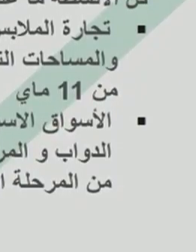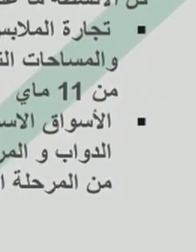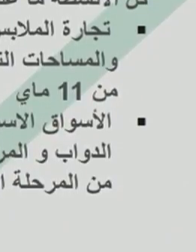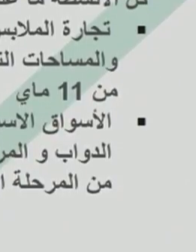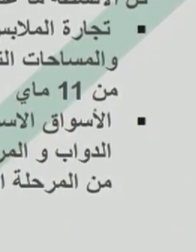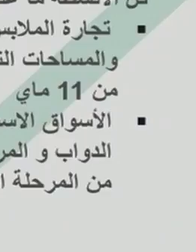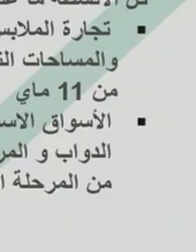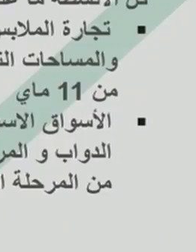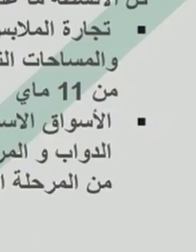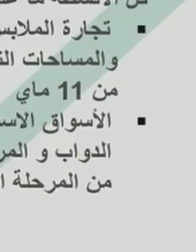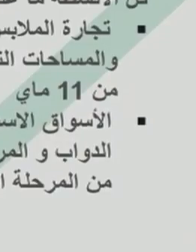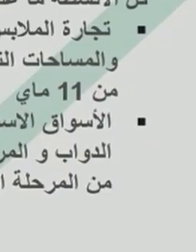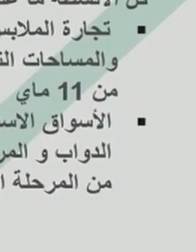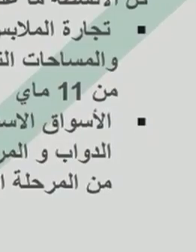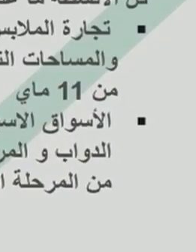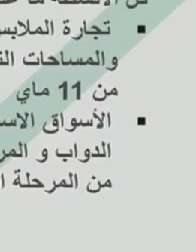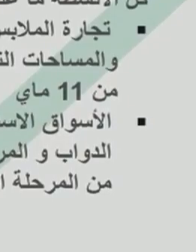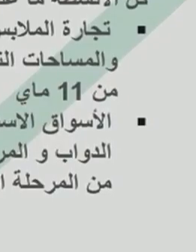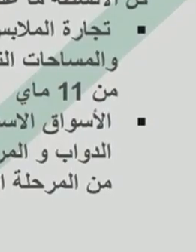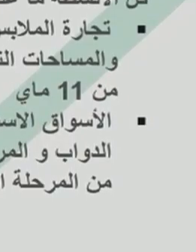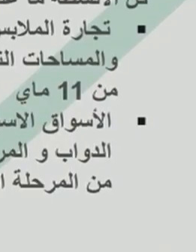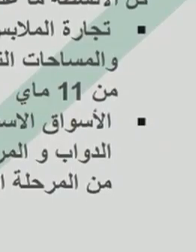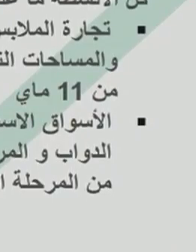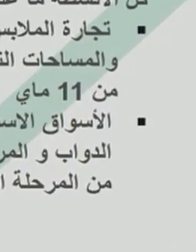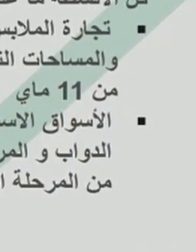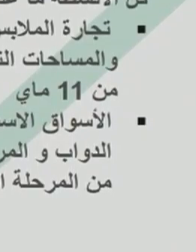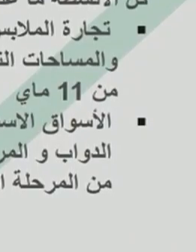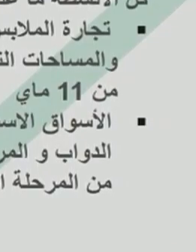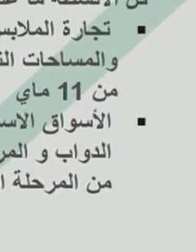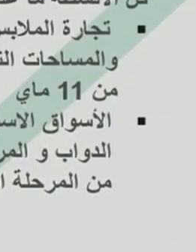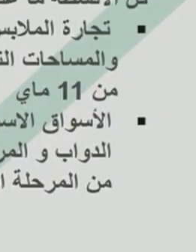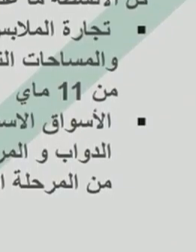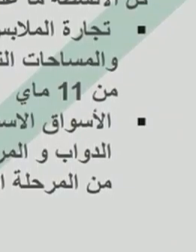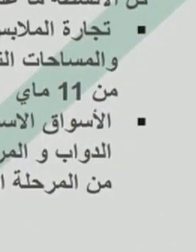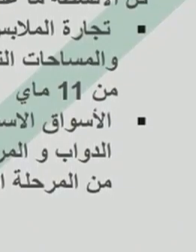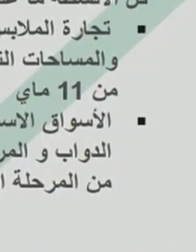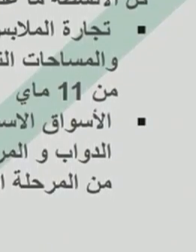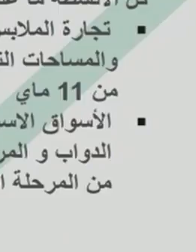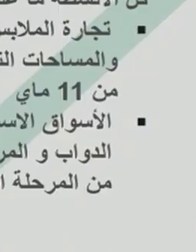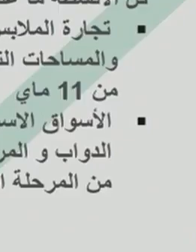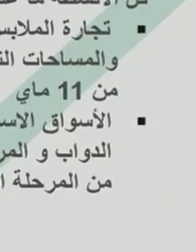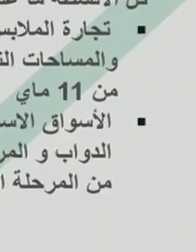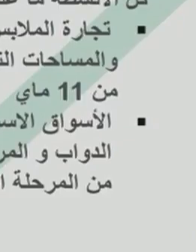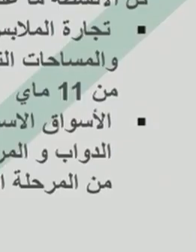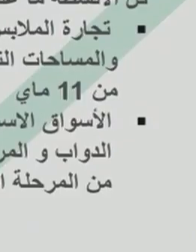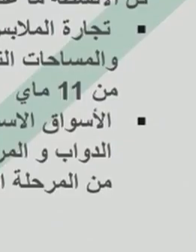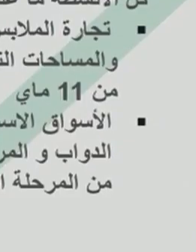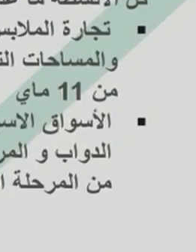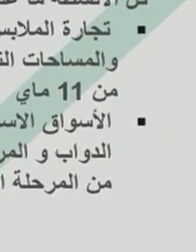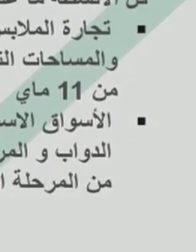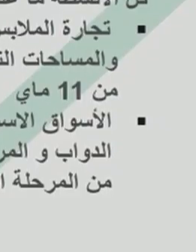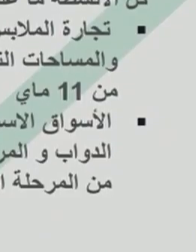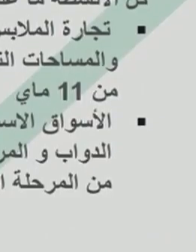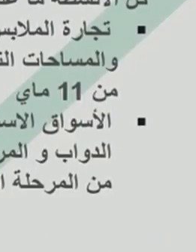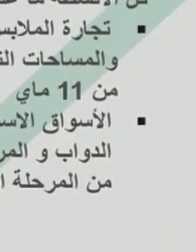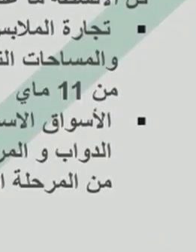للعدوى وإحنا بحاجة لاتخاذ إجراءات وقائية خصوصية مكثفة بالنسبة للقطاع هذا.